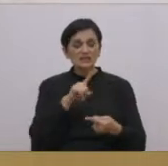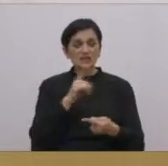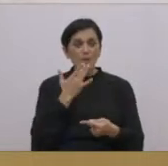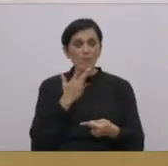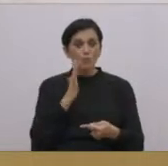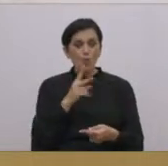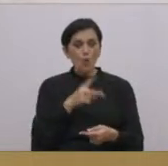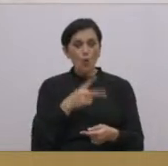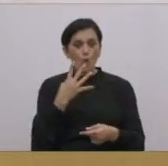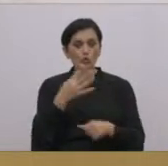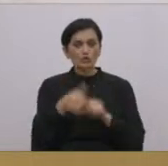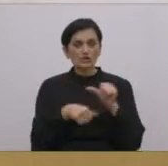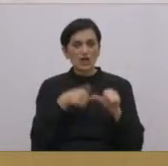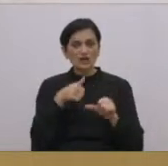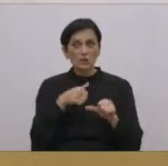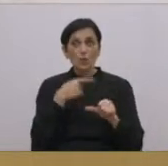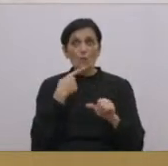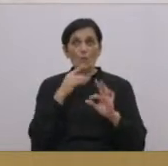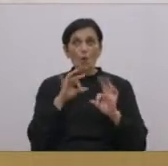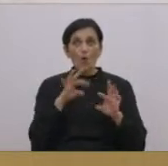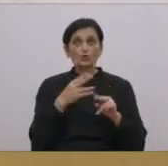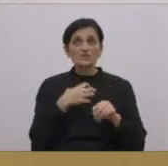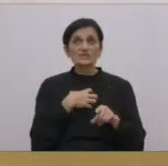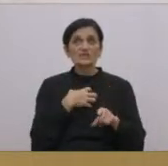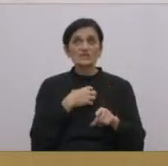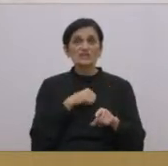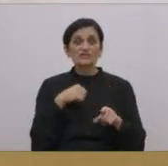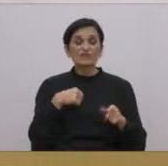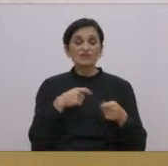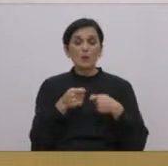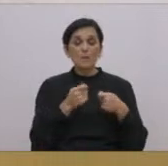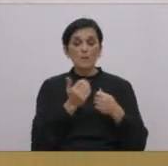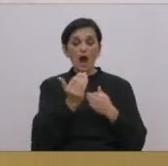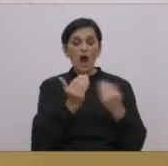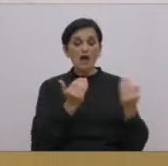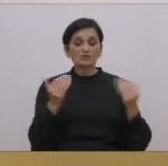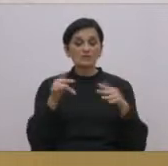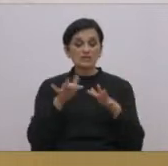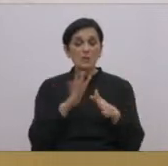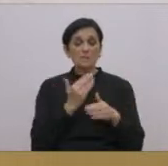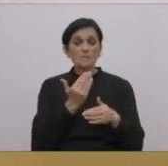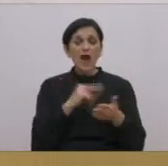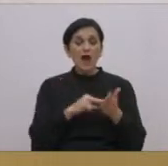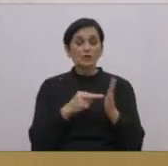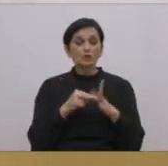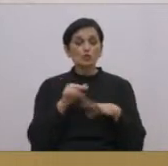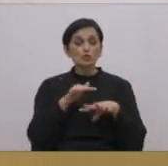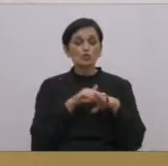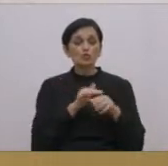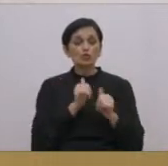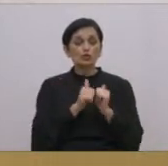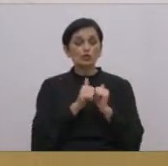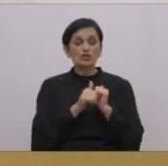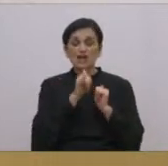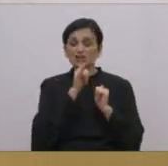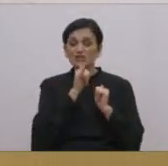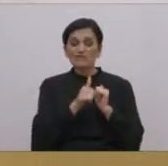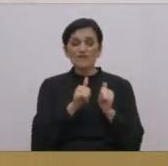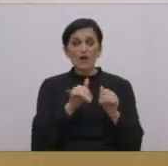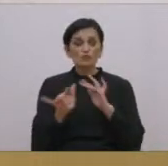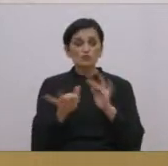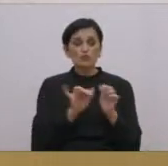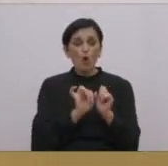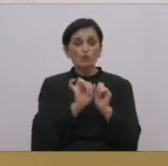orietas, ozda otcel, smogesene bate zirita, tuit martelo bevis, sakme, magra mati biugete, bivșirea duere, revam, proces